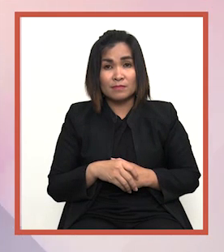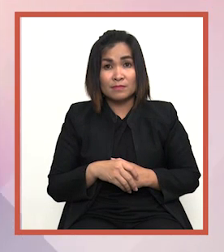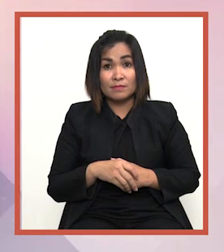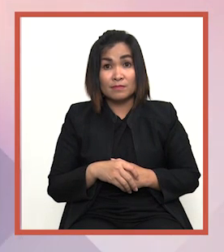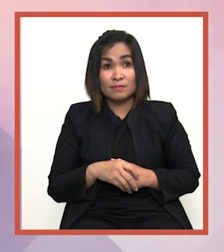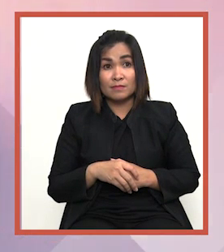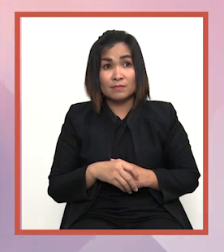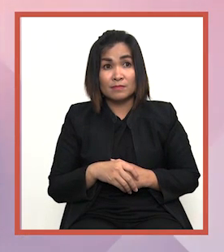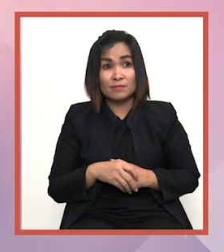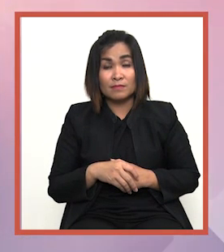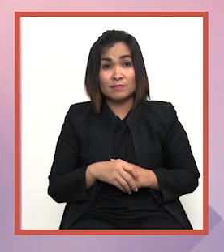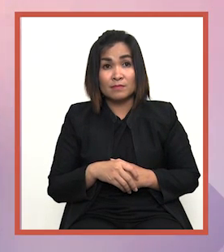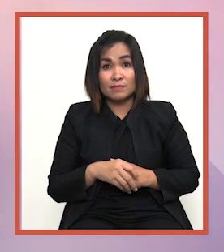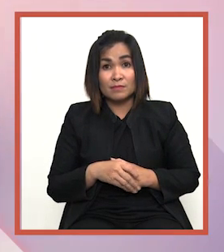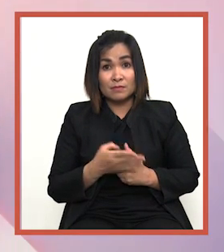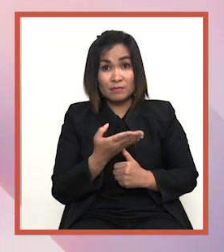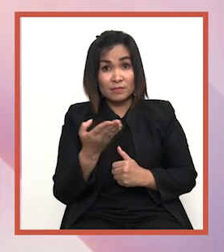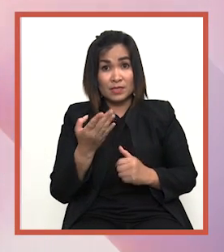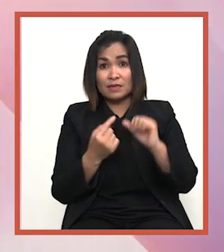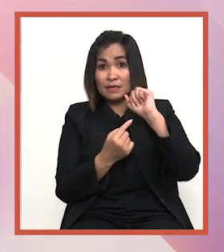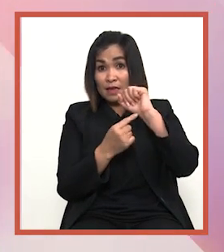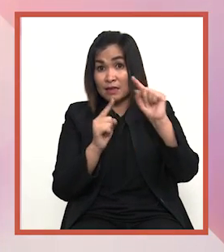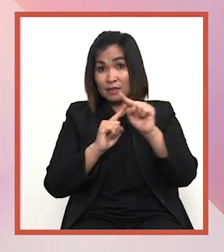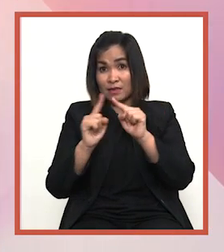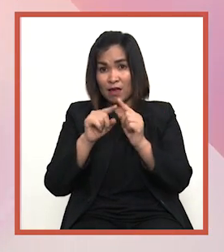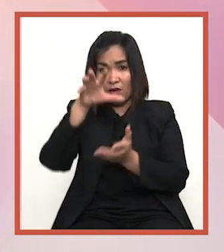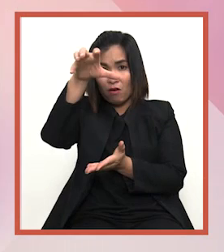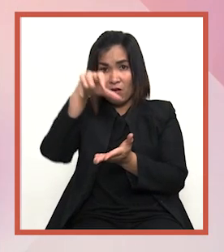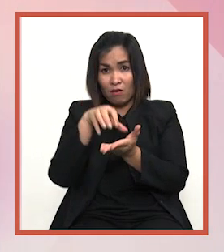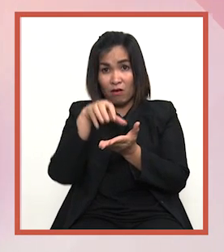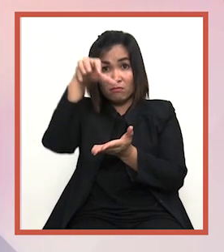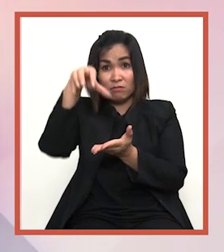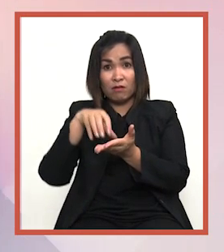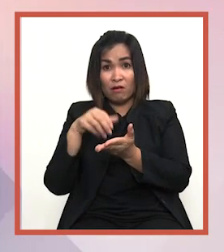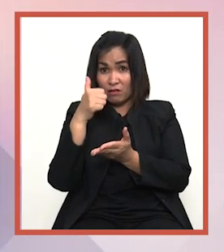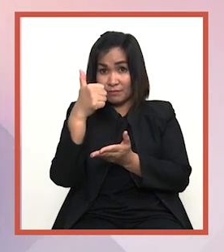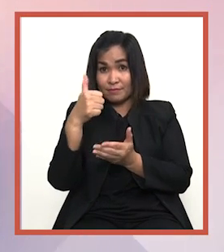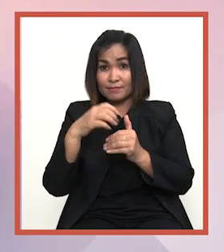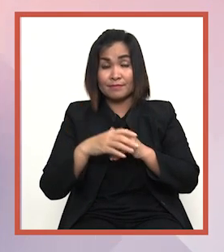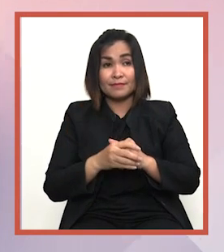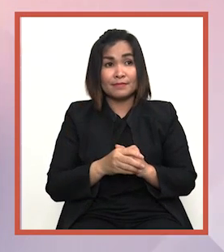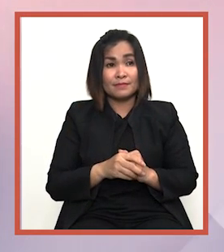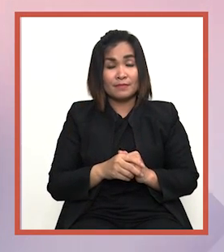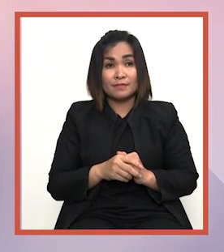นักเรียนสามารถจดสัญลักษณ์ตามไปด้วยก็ได้นะครับนะฮะ